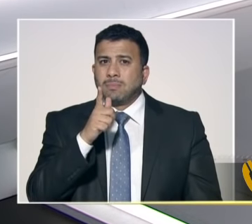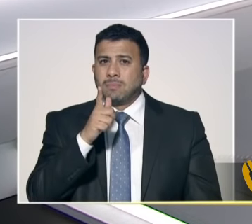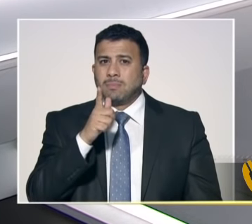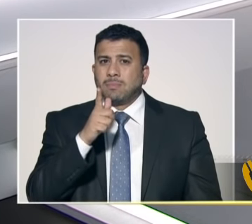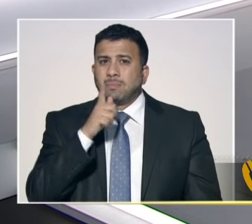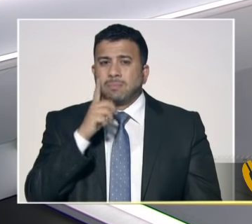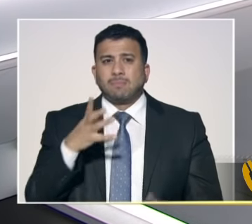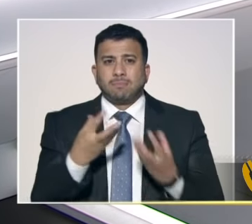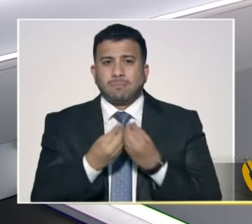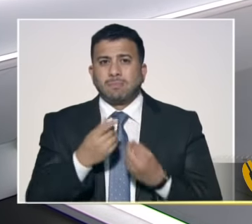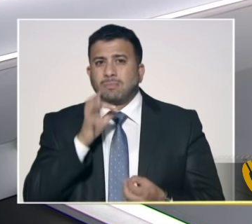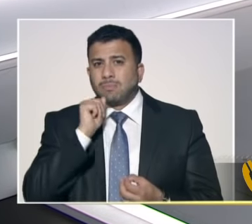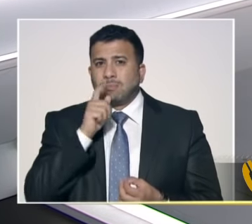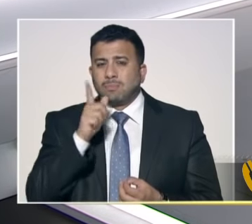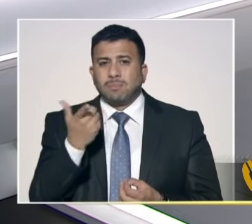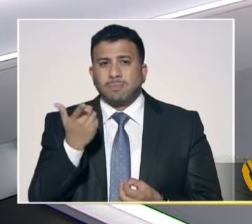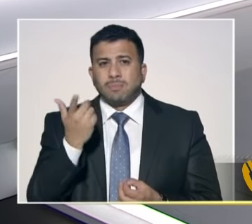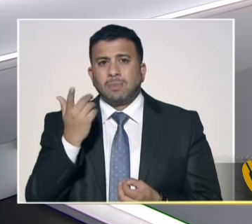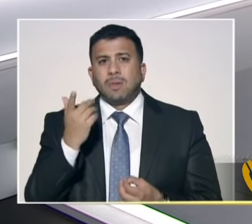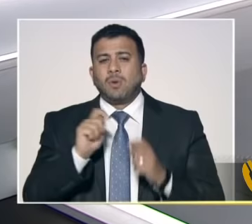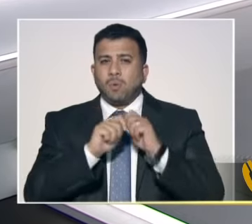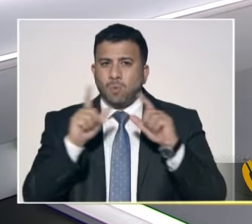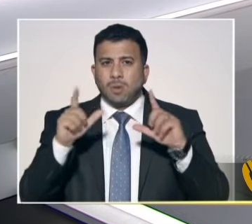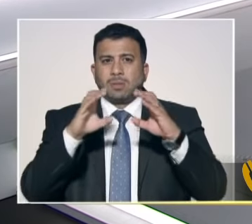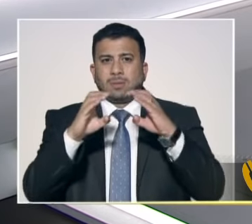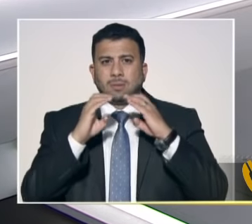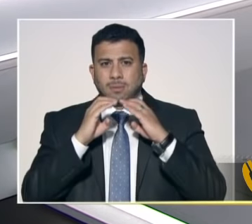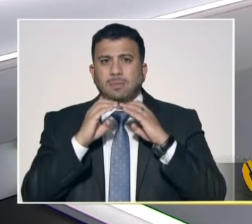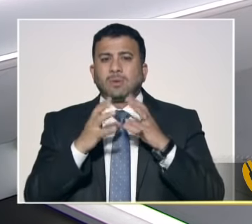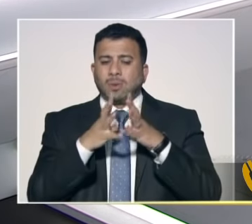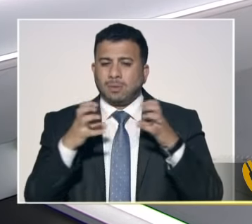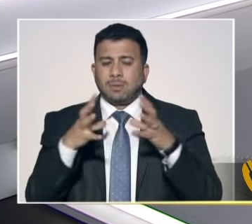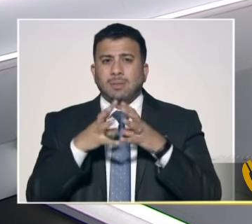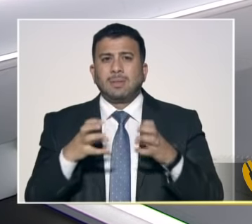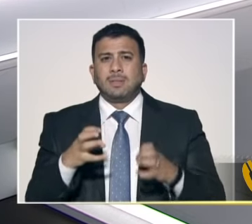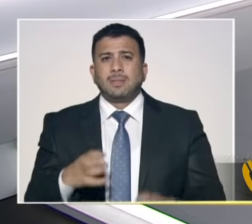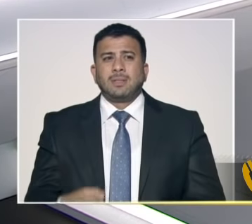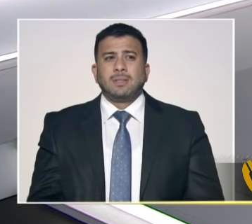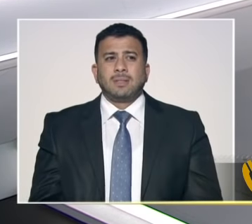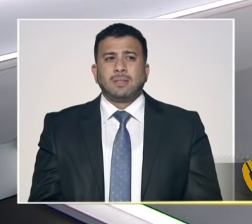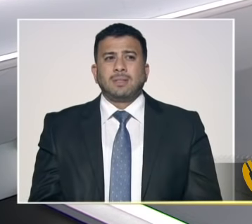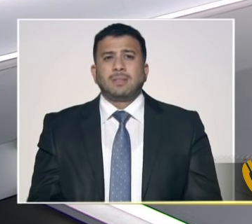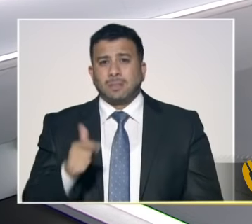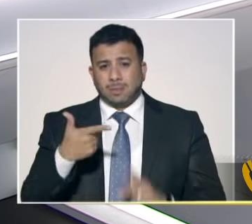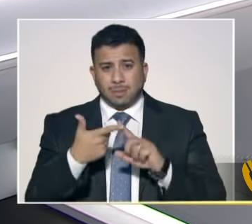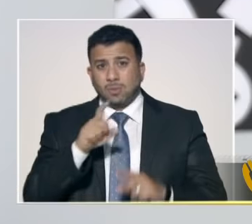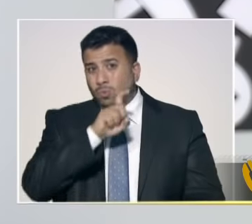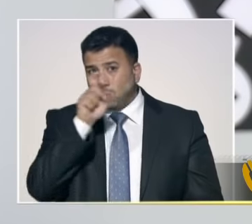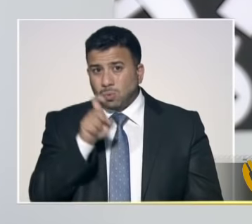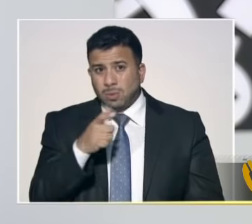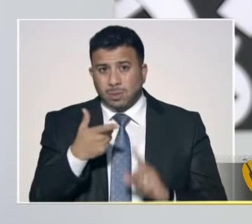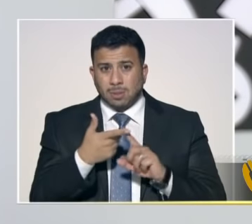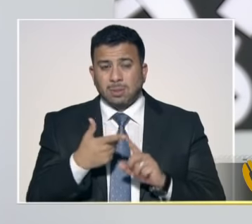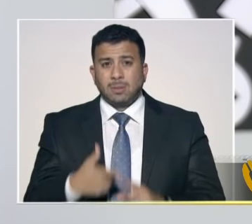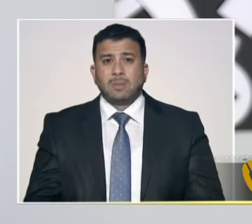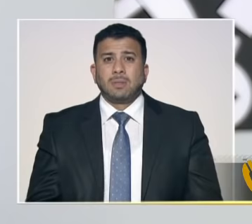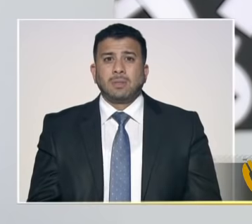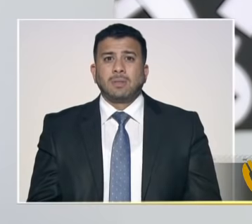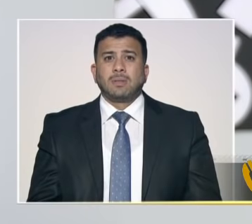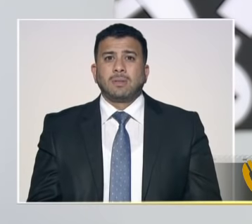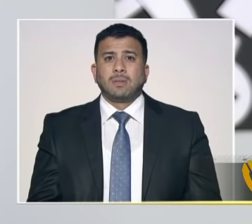شنو يصير؟ يعني يصيرني خطا ولا شنو؟ وضح لي الصوره هذه اكثر يا شيخ، معلش. ام انور، هذا سؤال ثاني هذا؟ لا، هذا